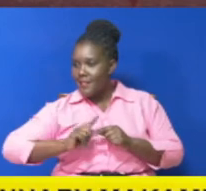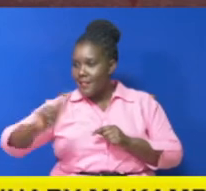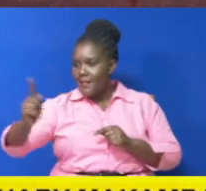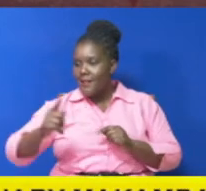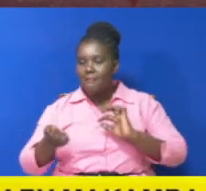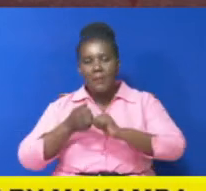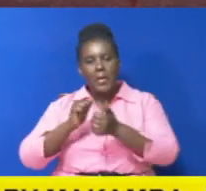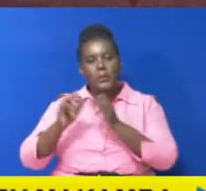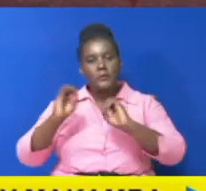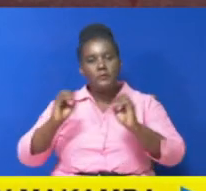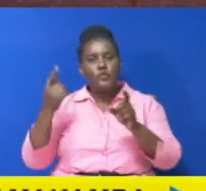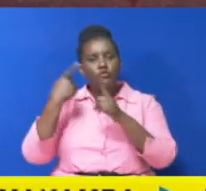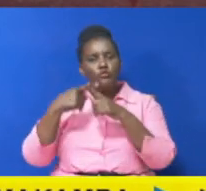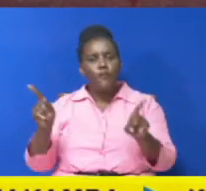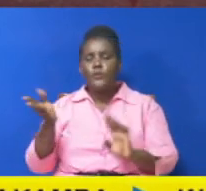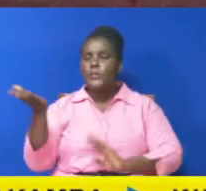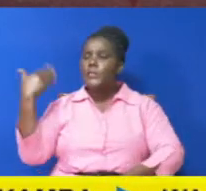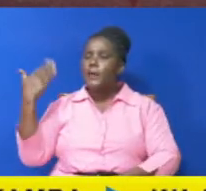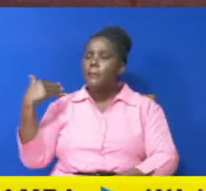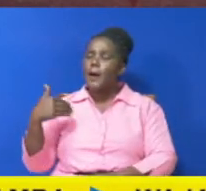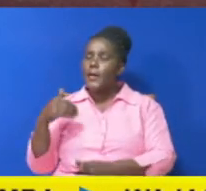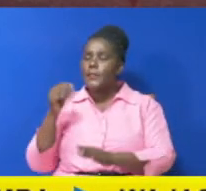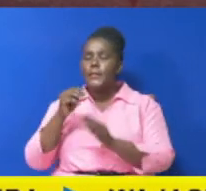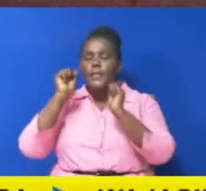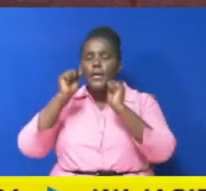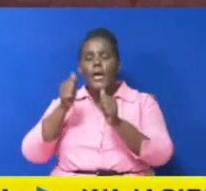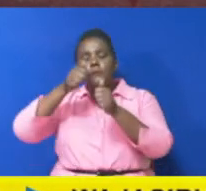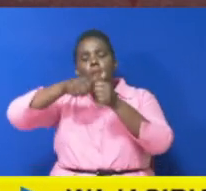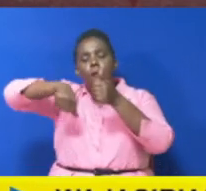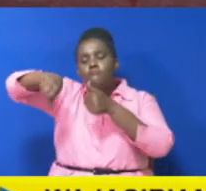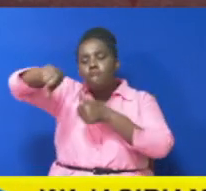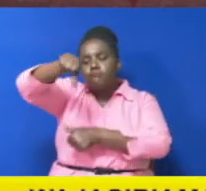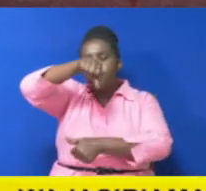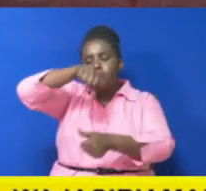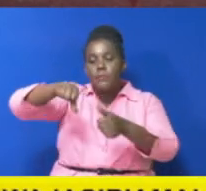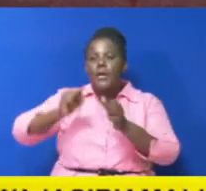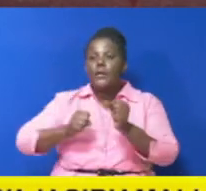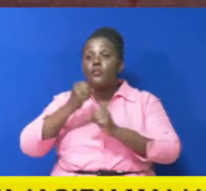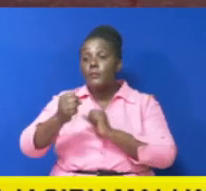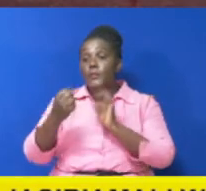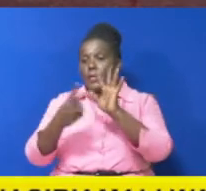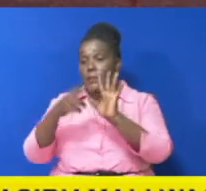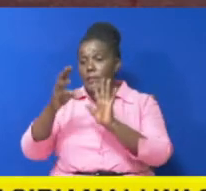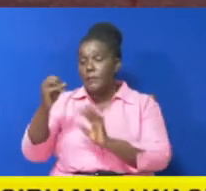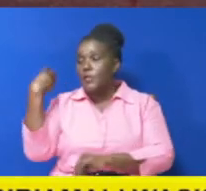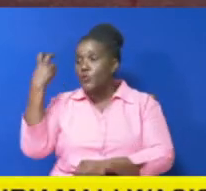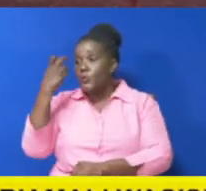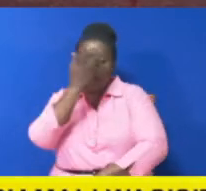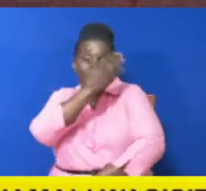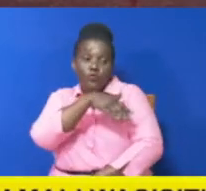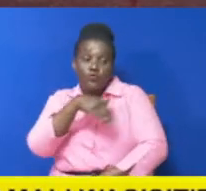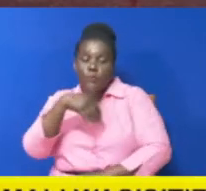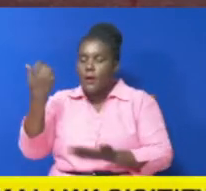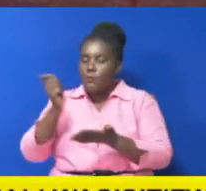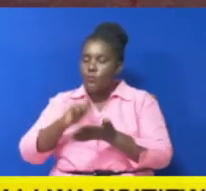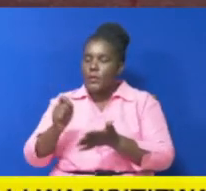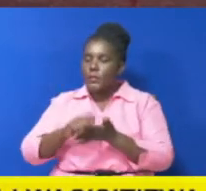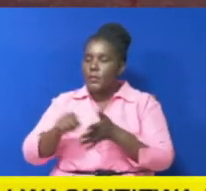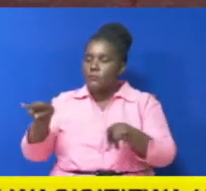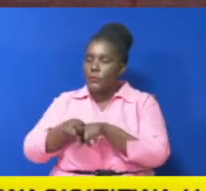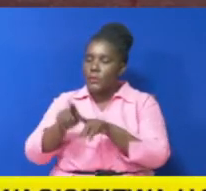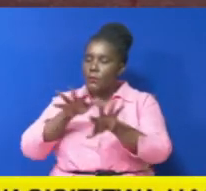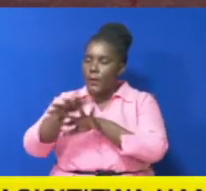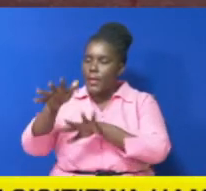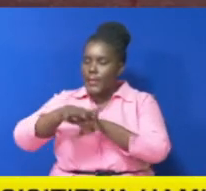awali walilazimika kuzunguka Utei penye zaidi ya kilomita 70 kufuata huduma mbalimbali. Pendo Mwakembe ndiye mwenye undani